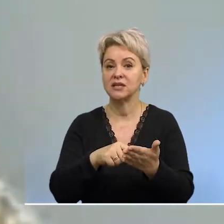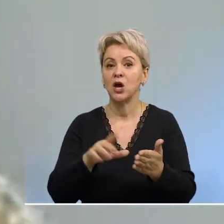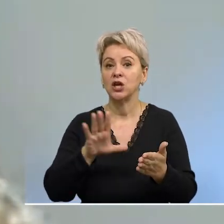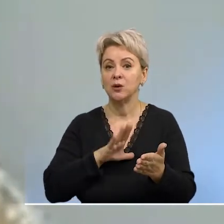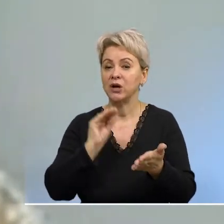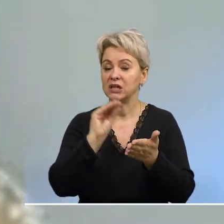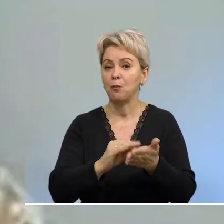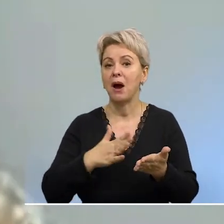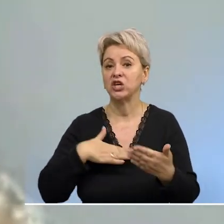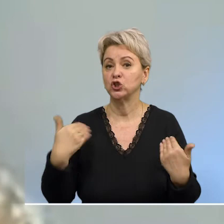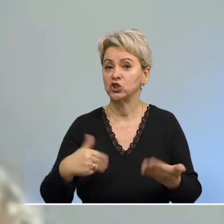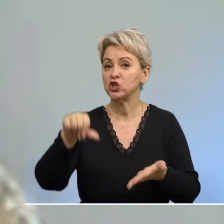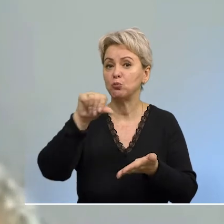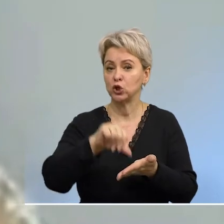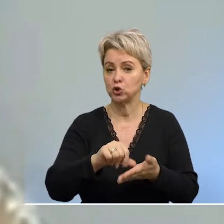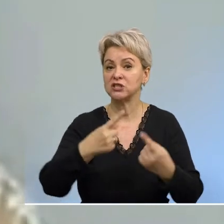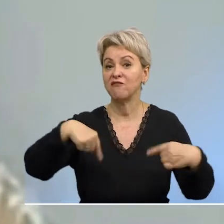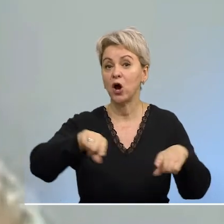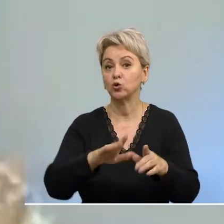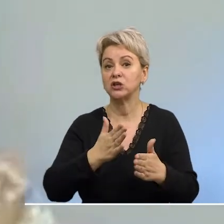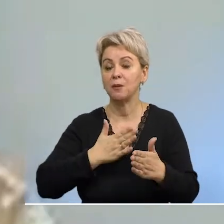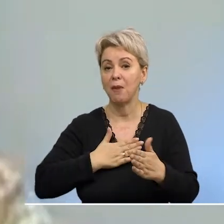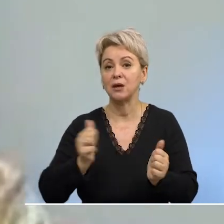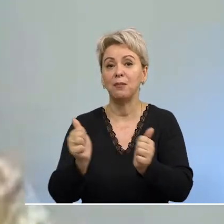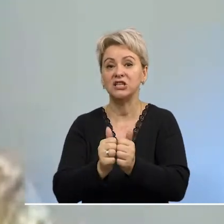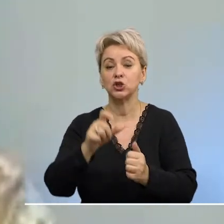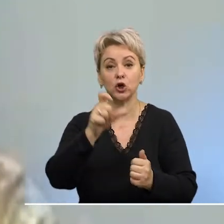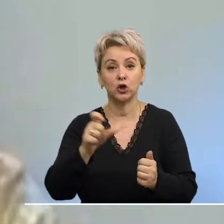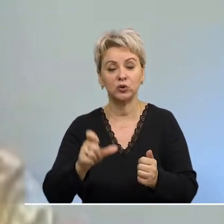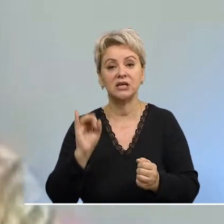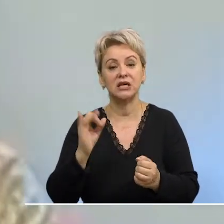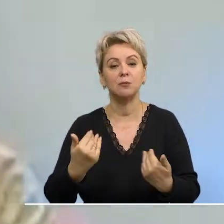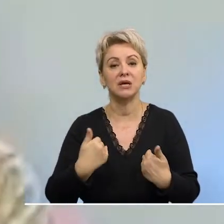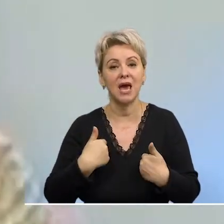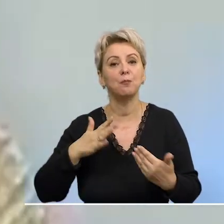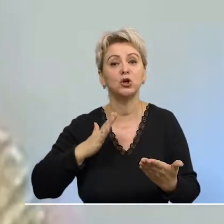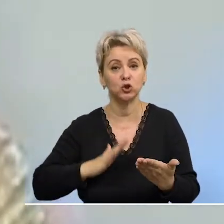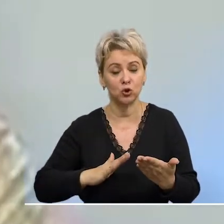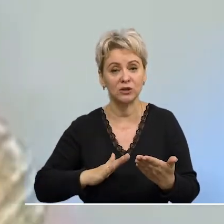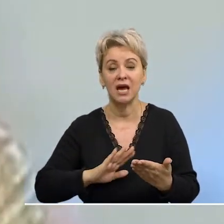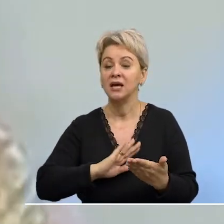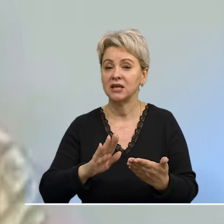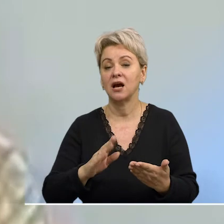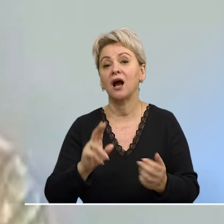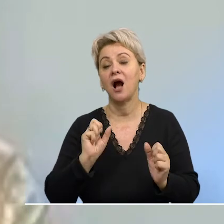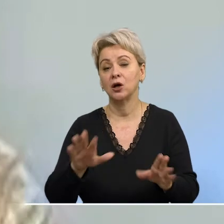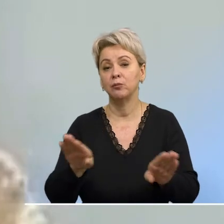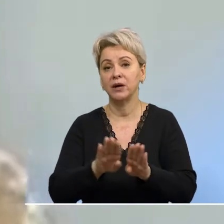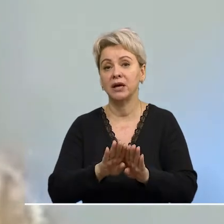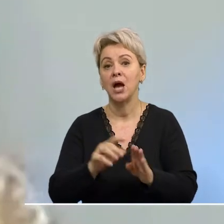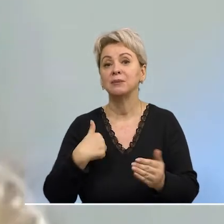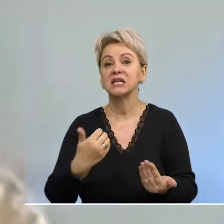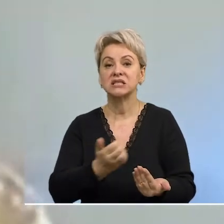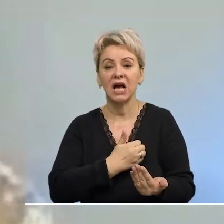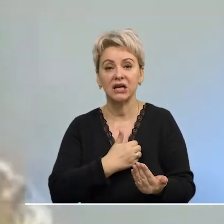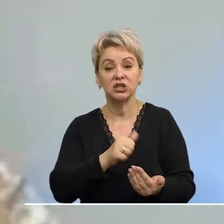стоял и звучал постоянно в моей жизни, присутствовал в окружении моих близких людей. И мне пришлось, ну не пришлось, да, как бы